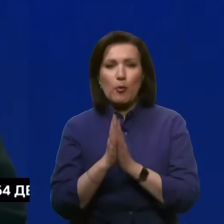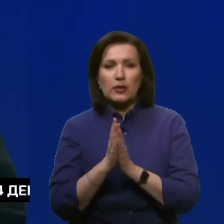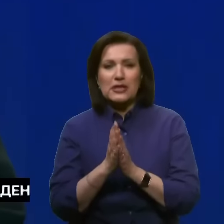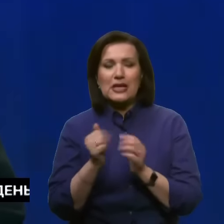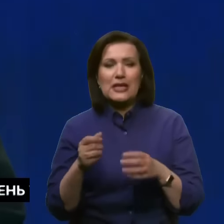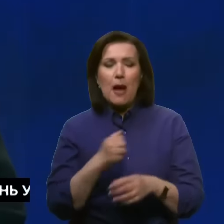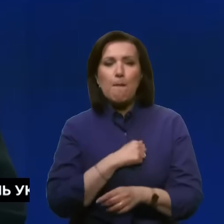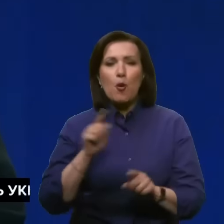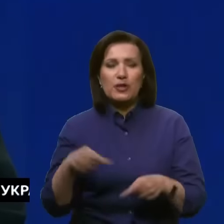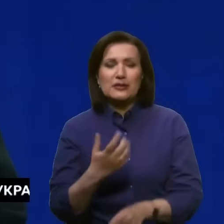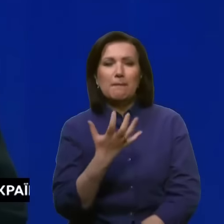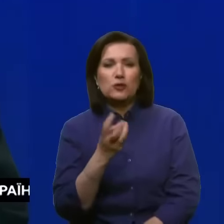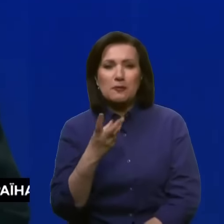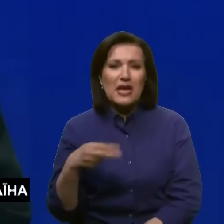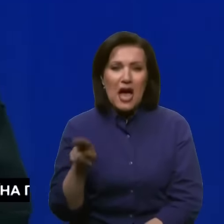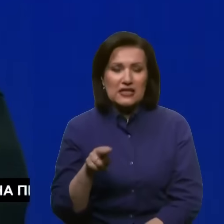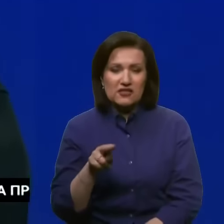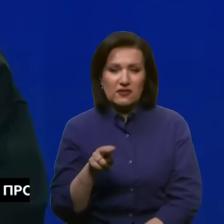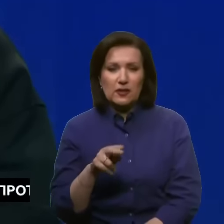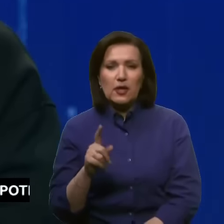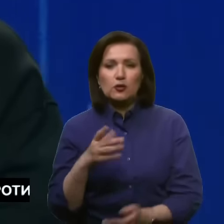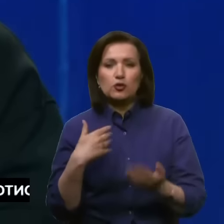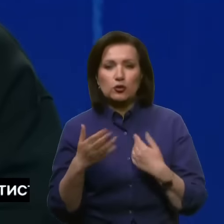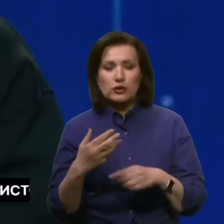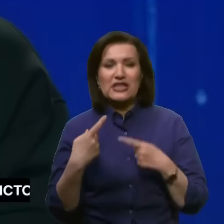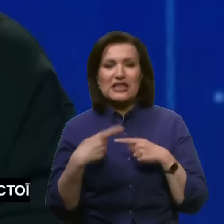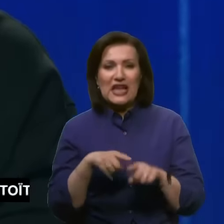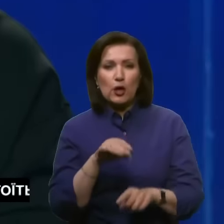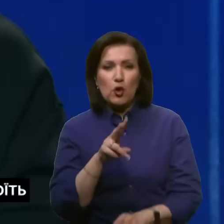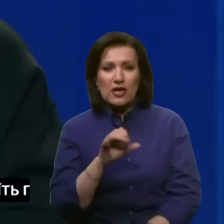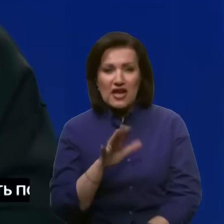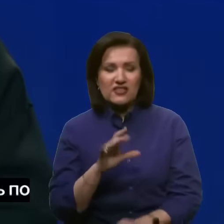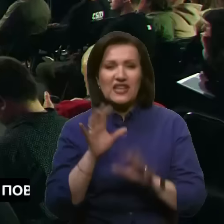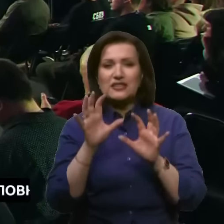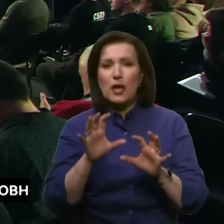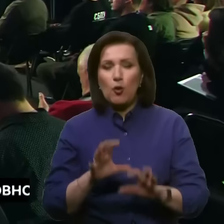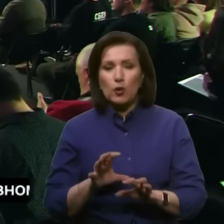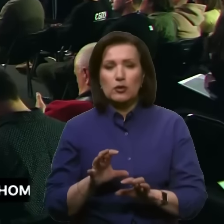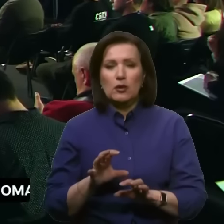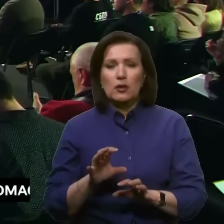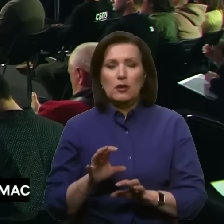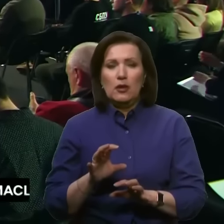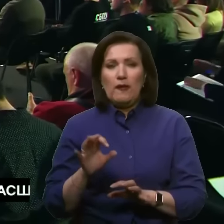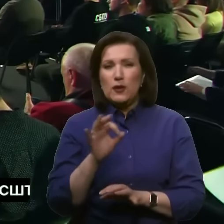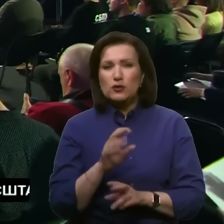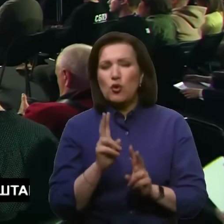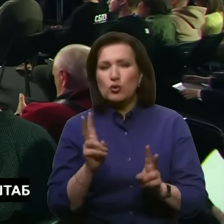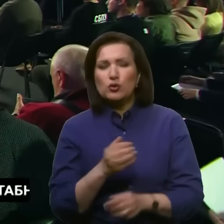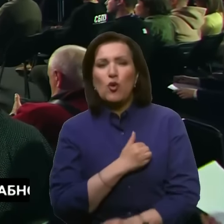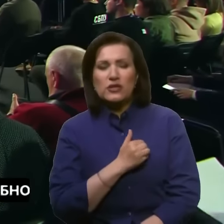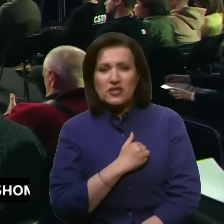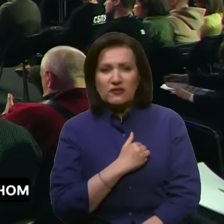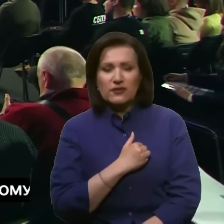попросили на мобілізацію. 500 мільярдів. Що стосується технократів і закону, тощо, що там хтось